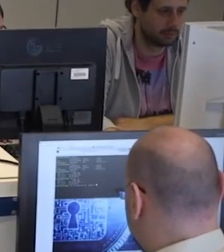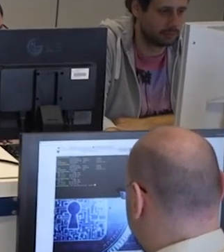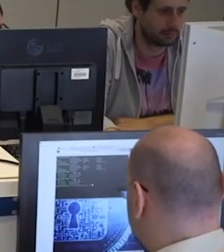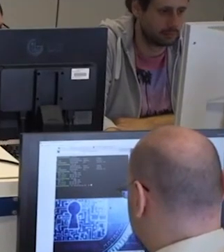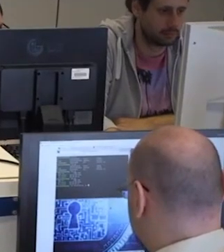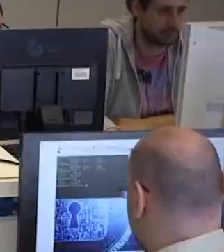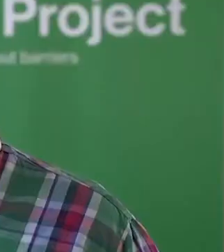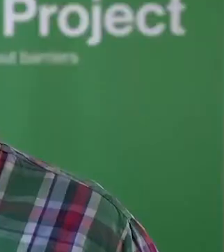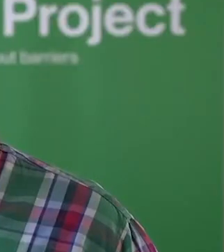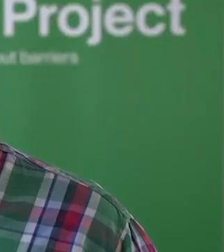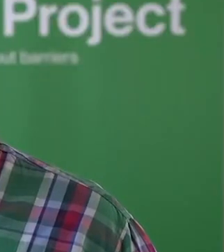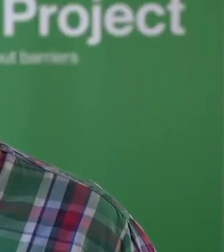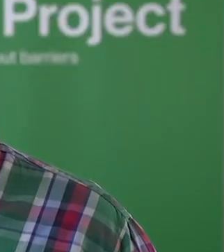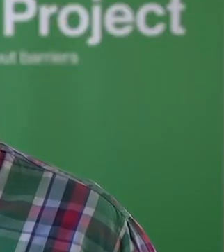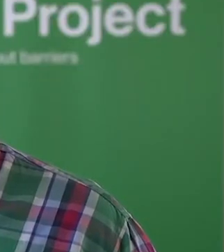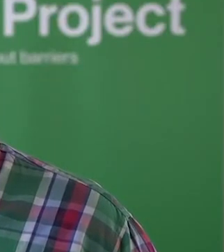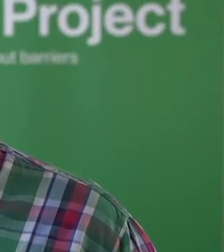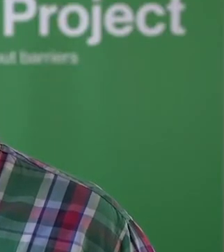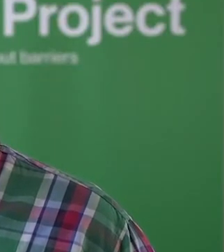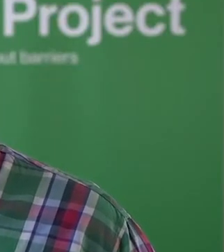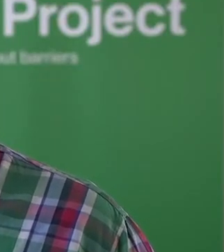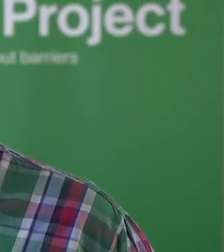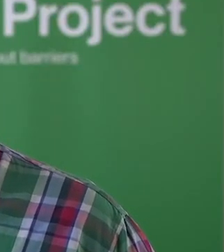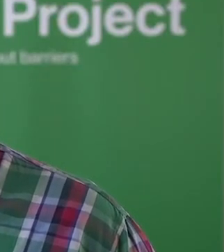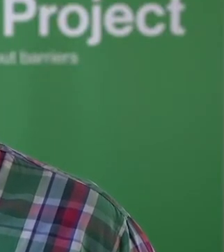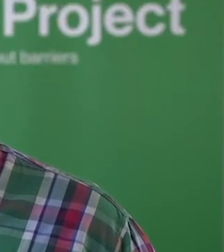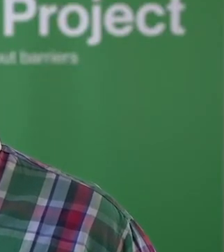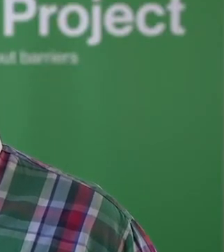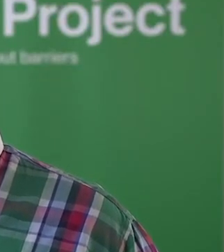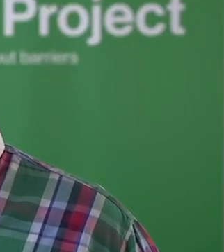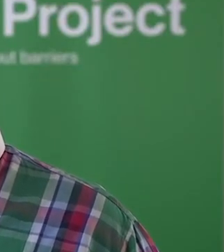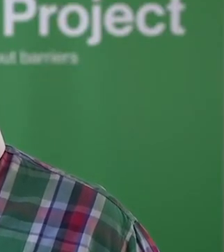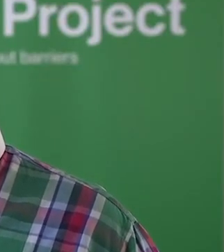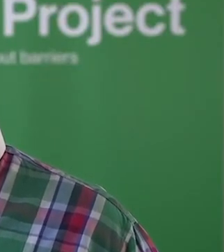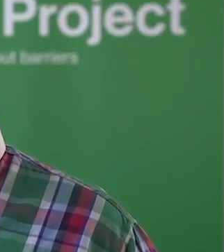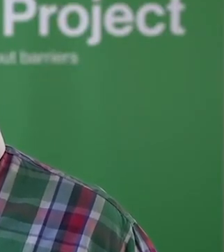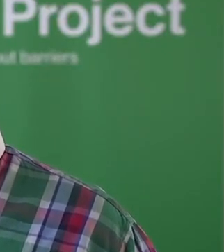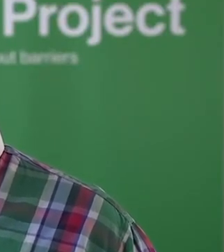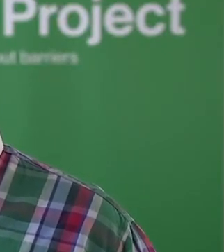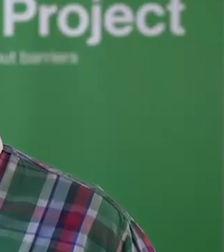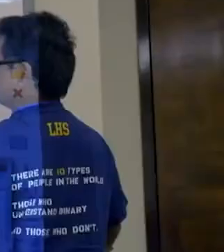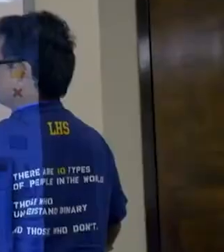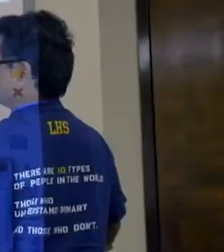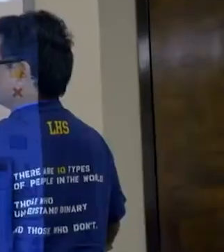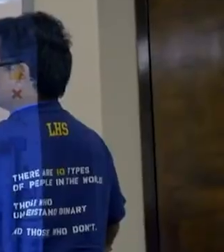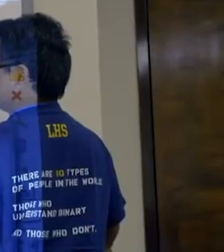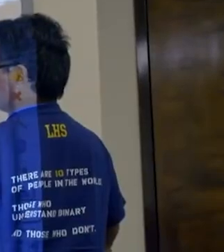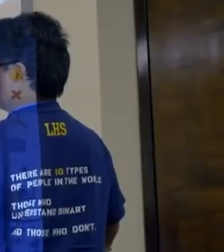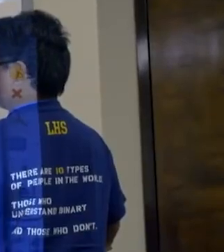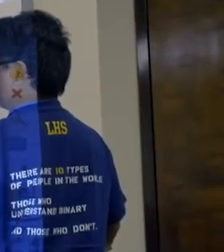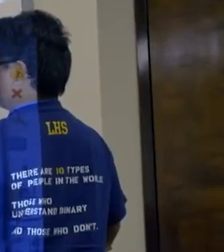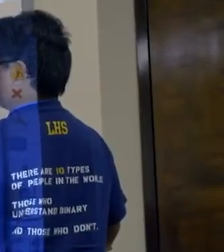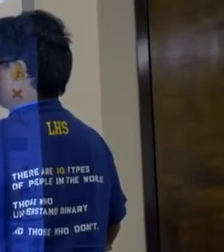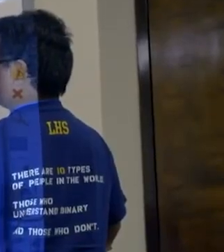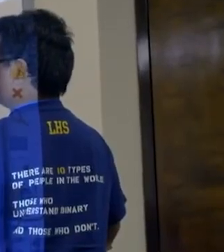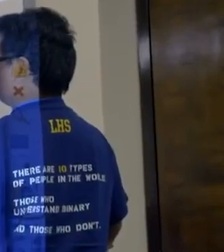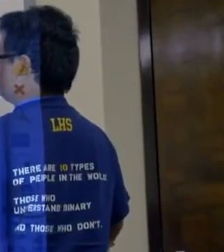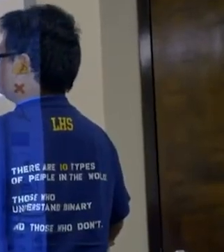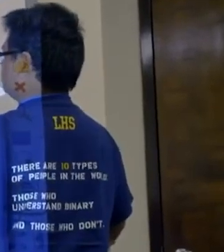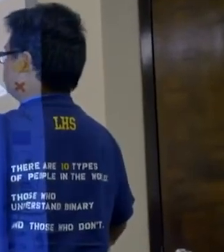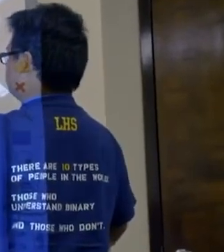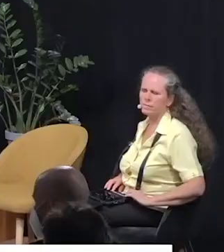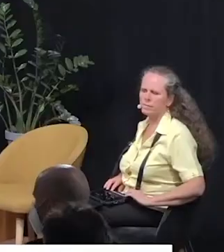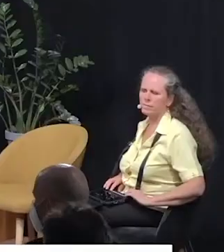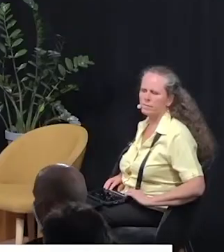Firmen offen genug sind, um zu erkennen, dass auch behinderte Menschen einen wertvollen Beitrag leisten können, zumal wenn sie gut qualifiziert